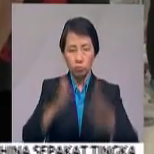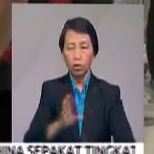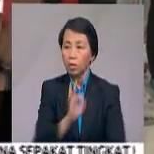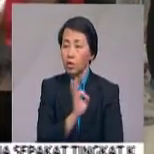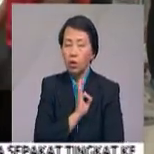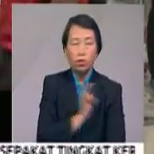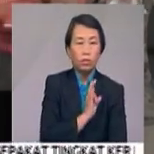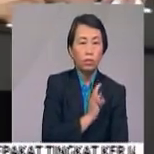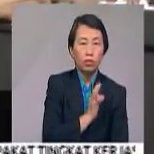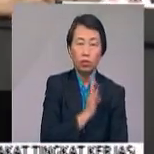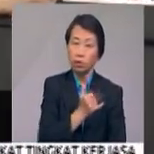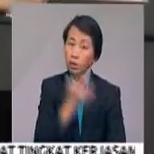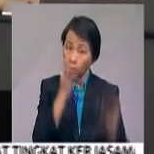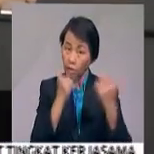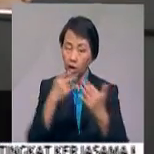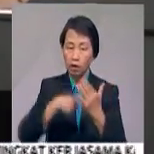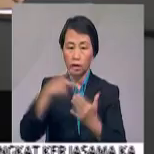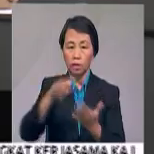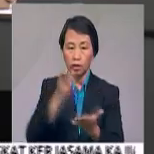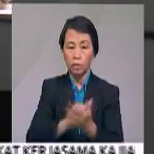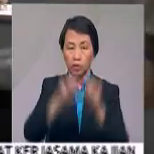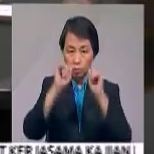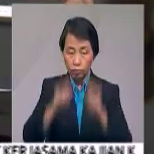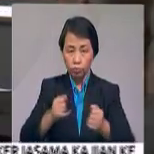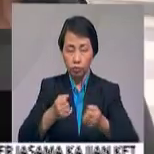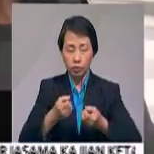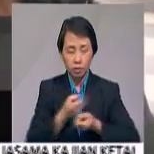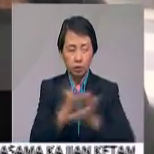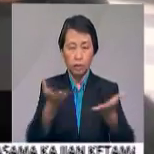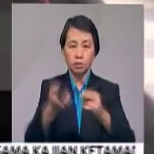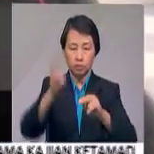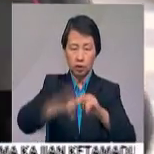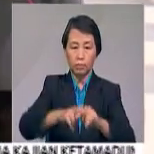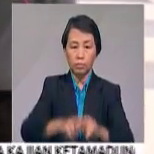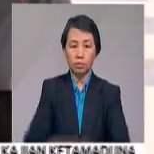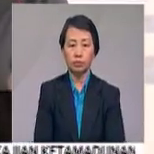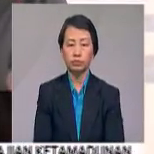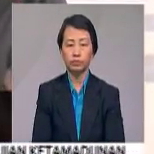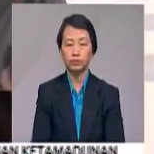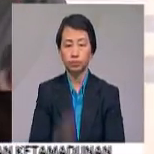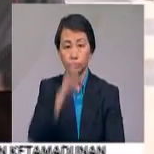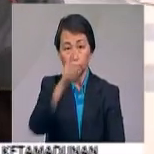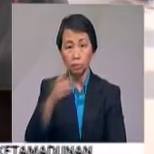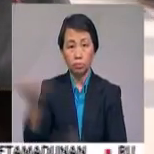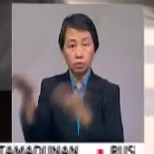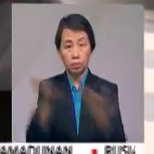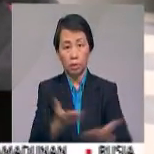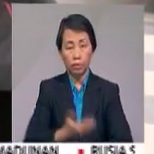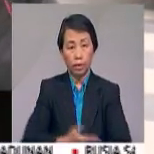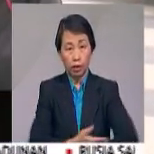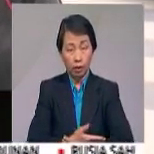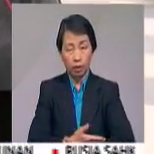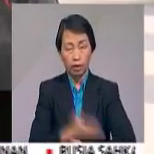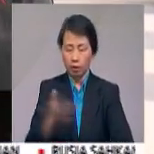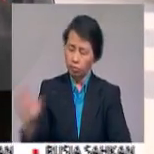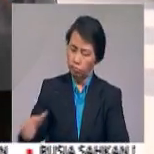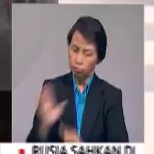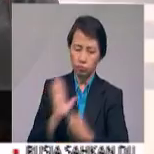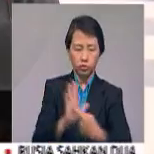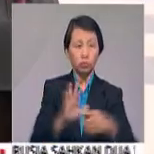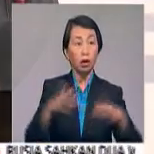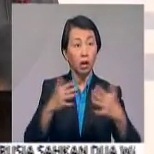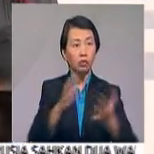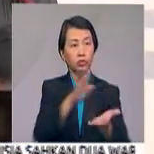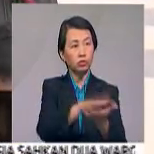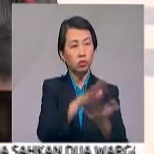teruja dan berharap program sedemikian dapat diperluas. Sebenarnya bawa Ana ni dia nak tunjuk macam mana Akademi Badminton ni,